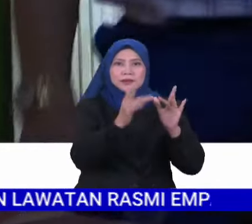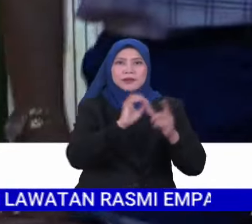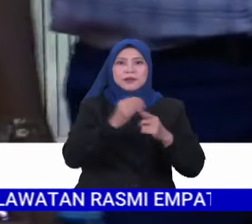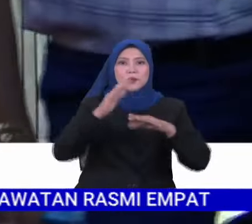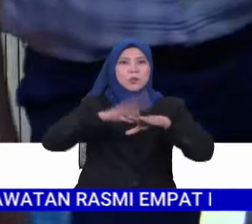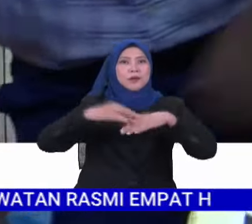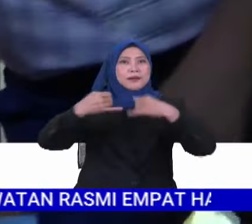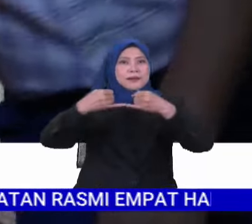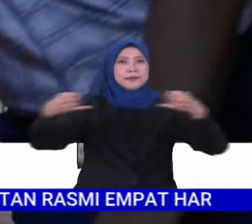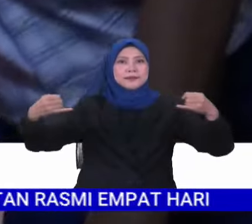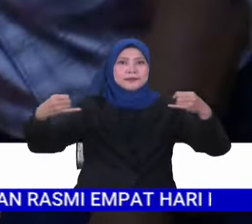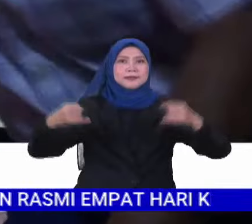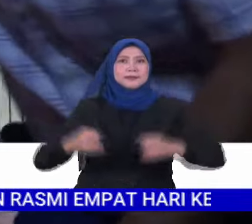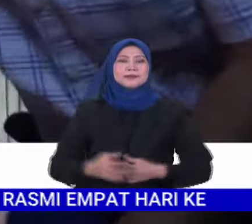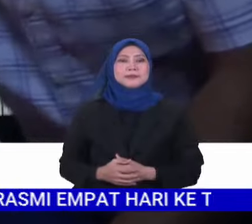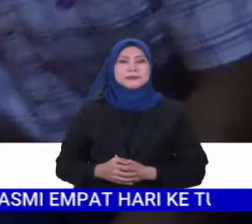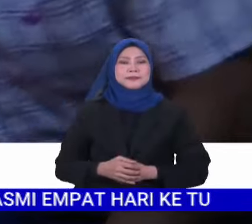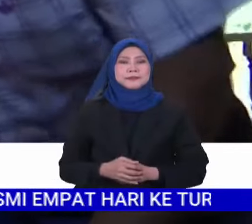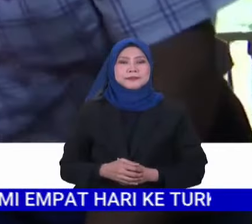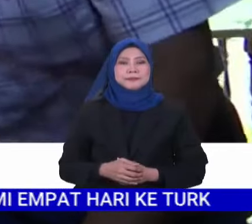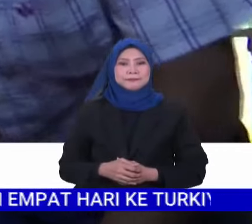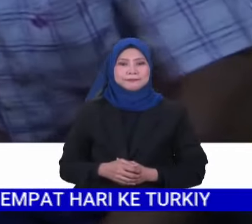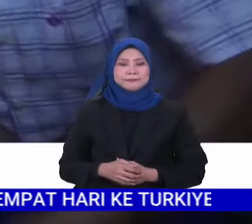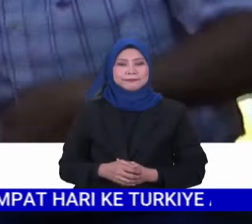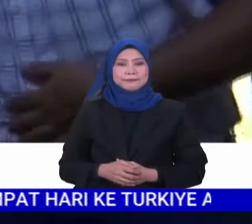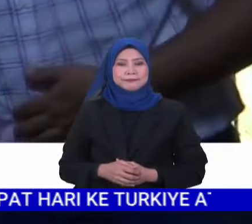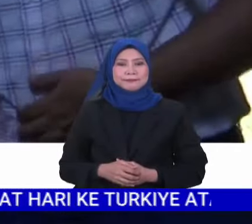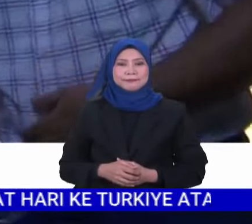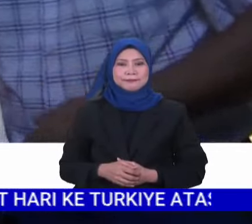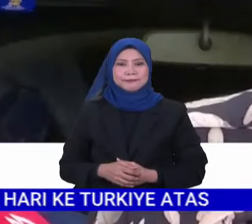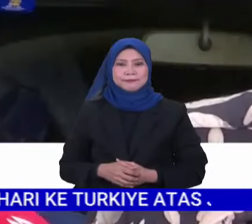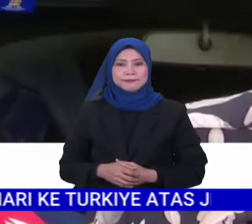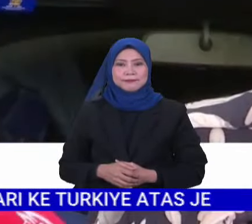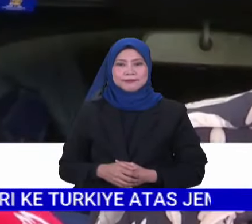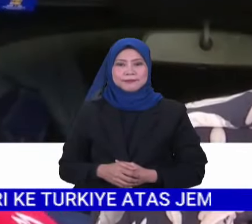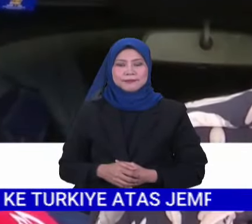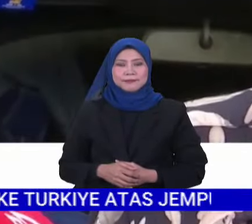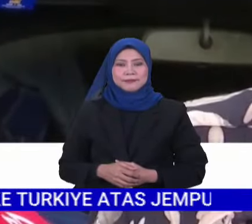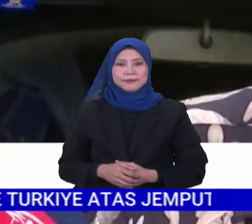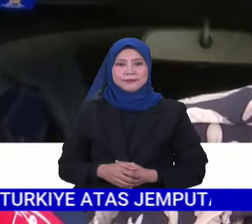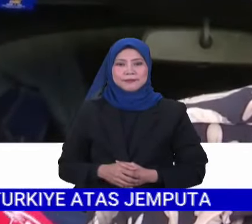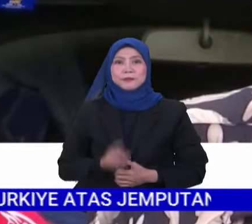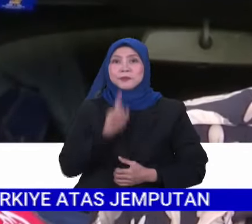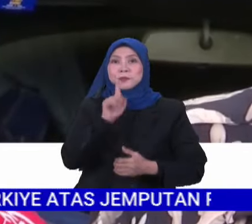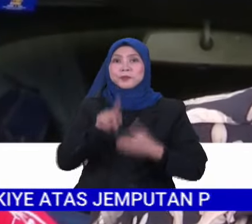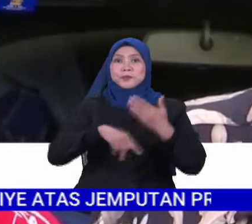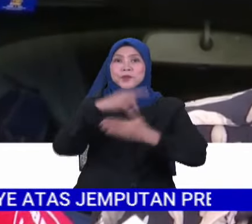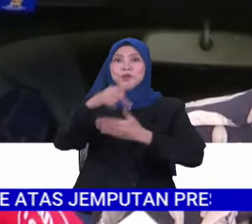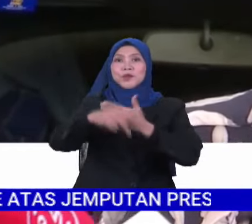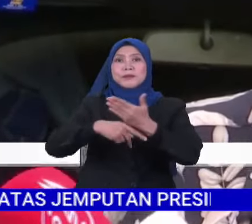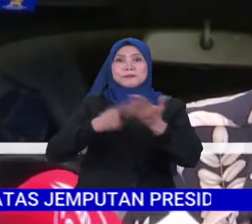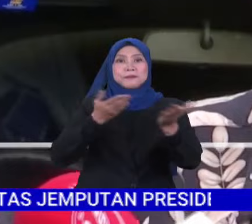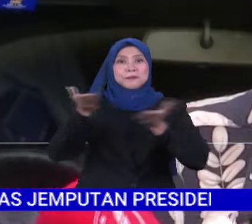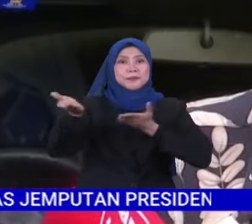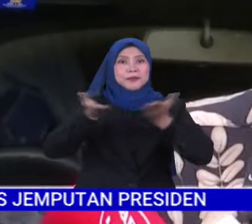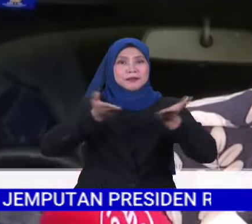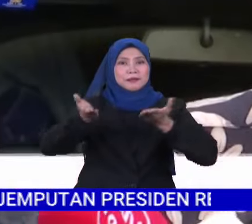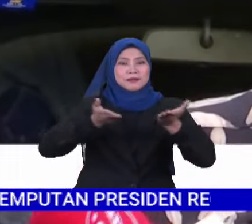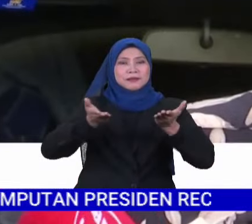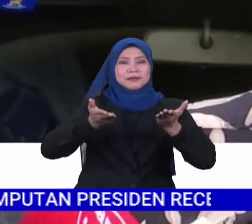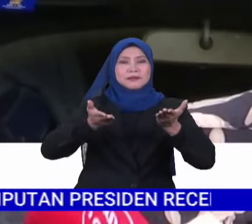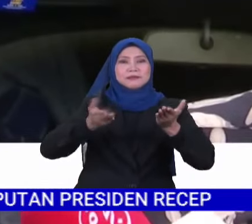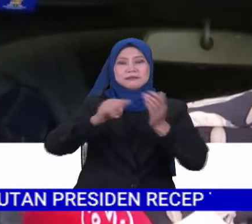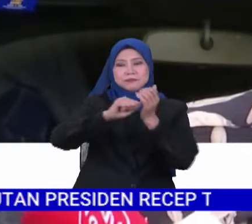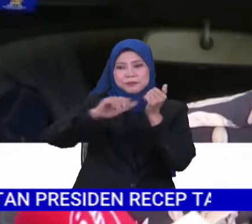talian Ya udah punya HP ini adalah salah satu udah pada primatan kito yang kita